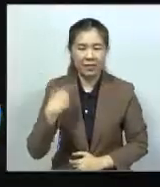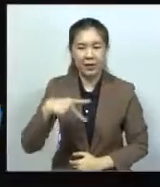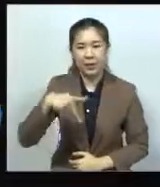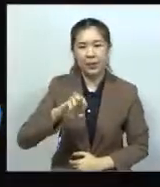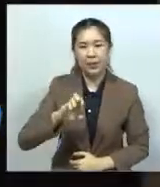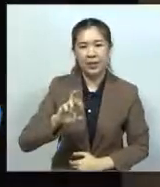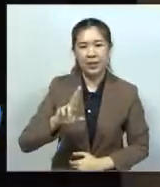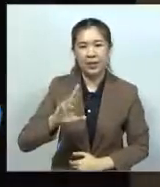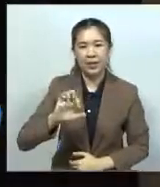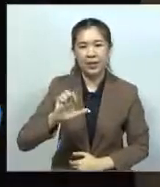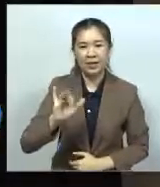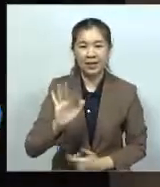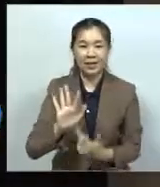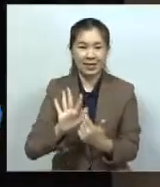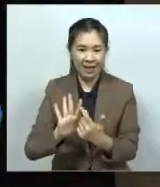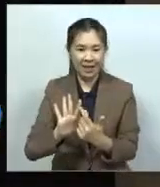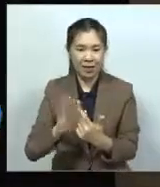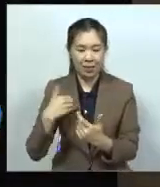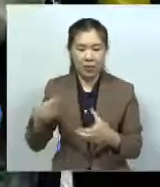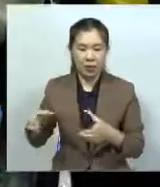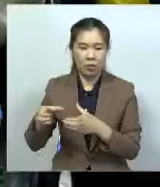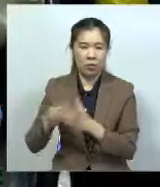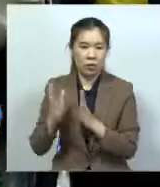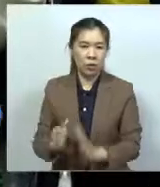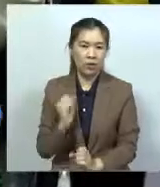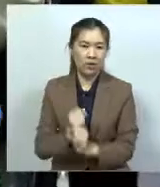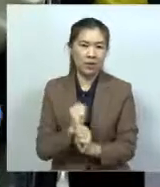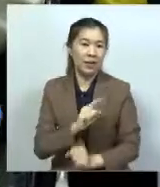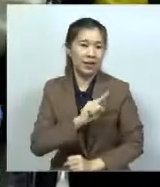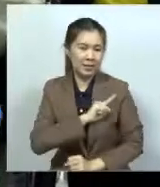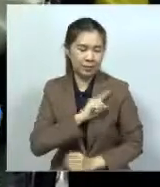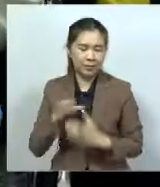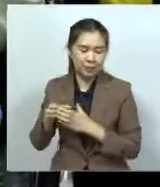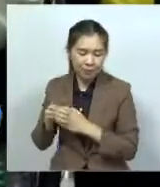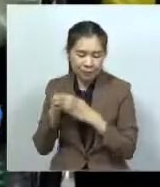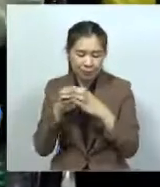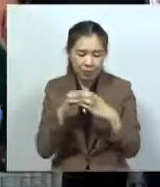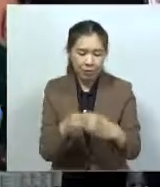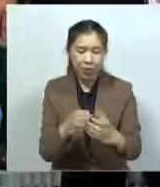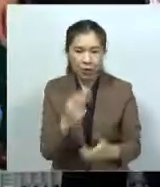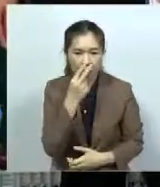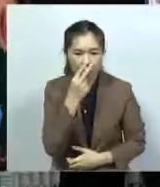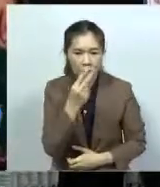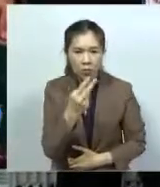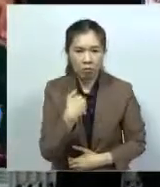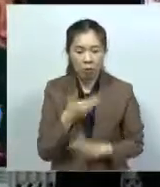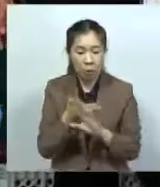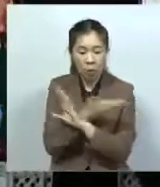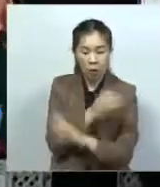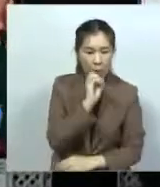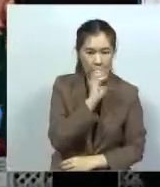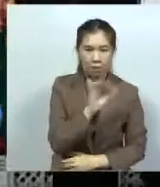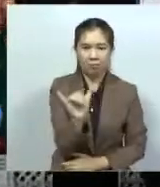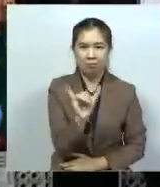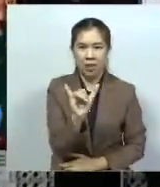ะฉันทดิโรกเนี่ยเขาก็นำเจ้าหน้าที่ศูนย์ดำรงธรรมจังหวัดสมุทรสาครลงพื้นที่ไปค่ะไปแบบไม่บอกไม่กล่าวเลยนะ